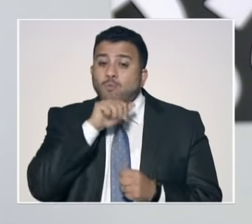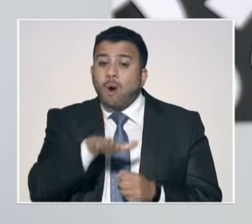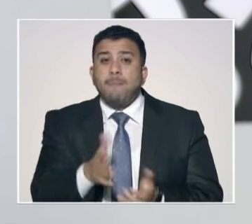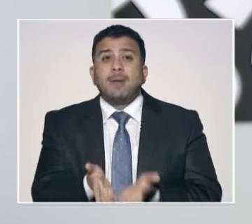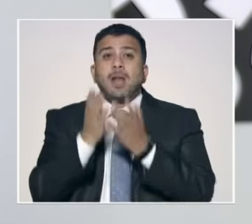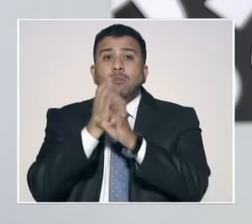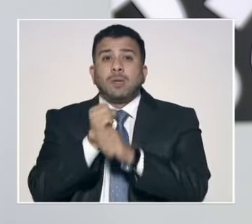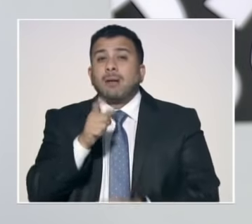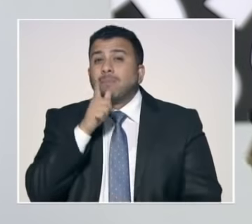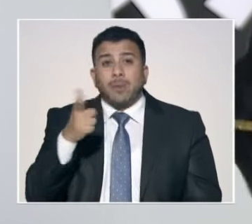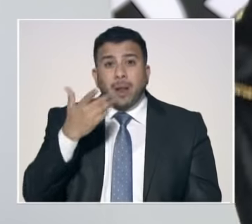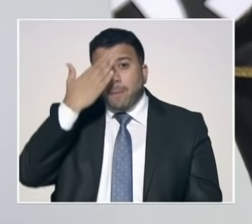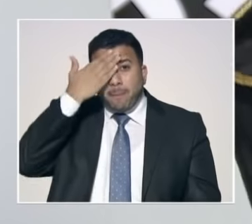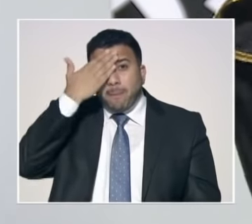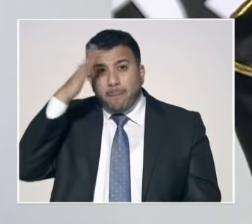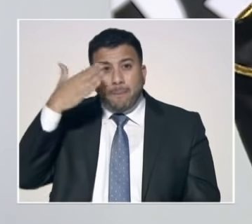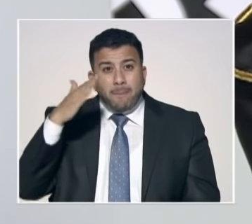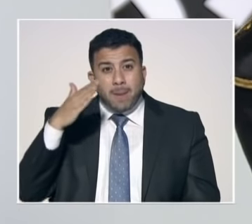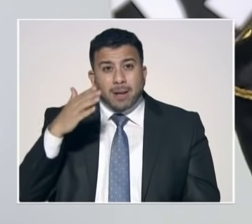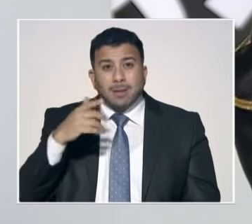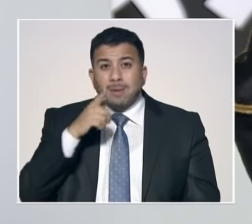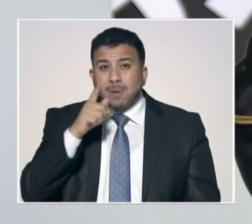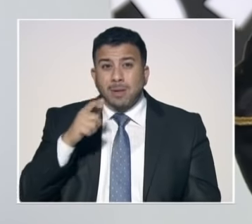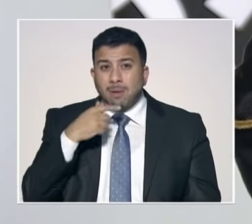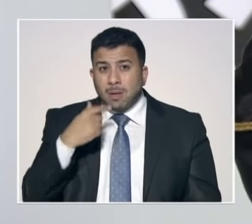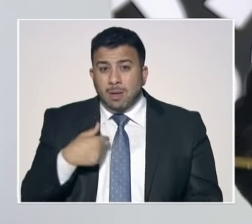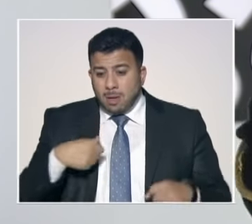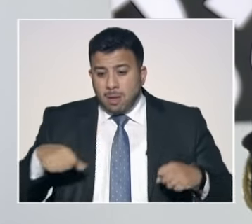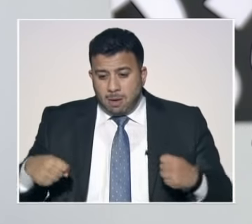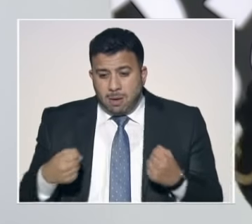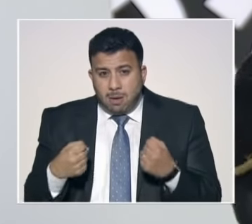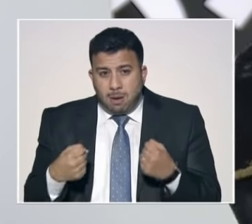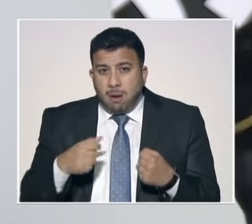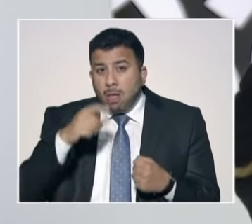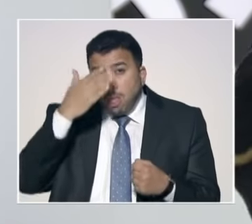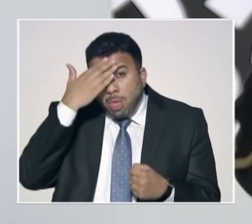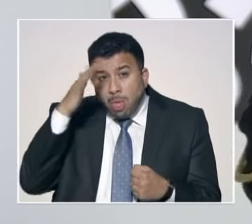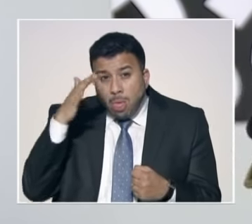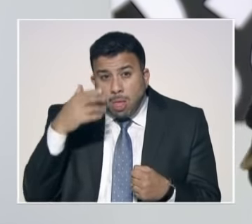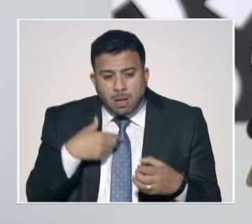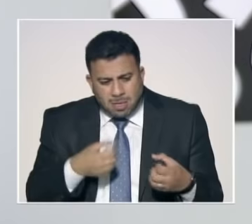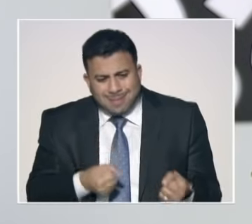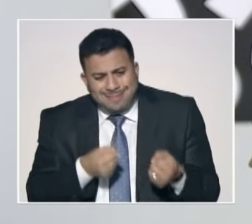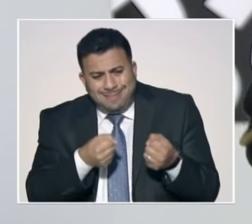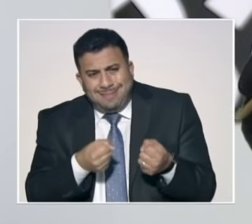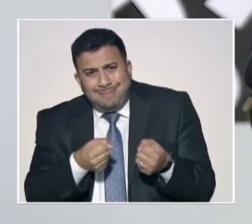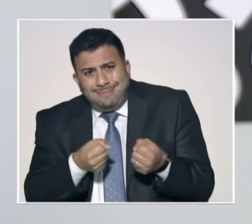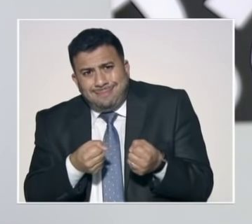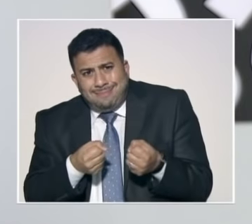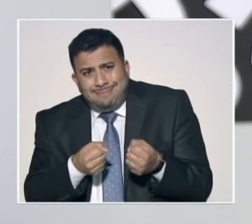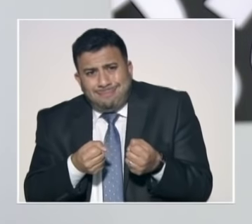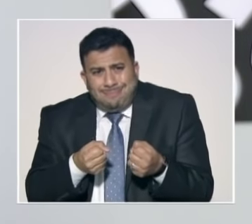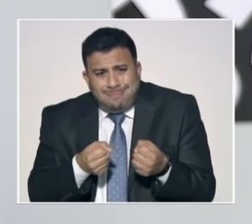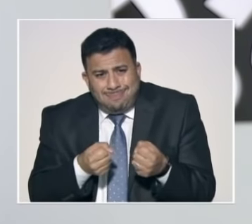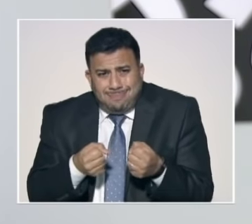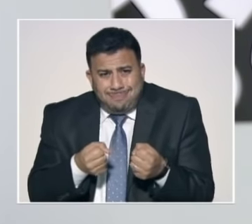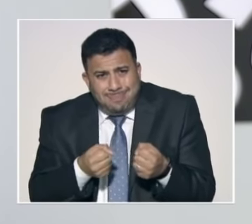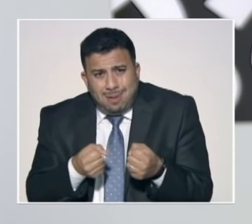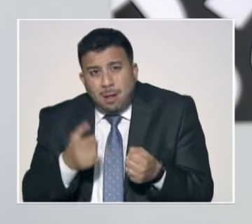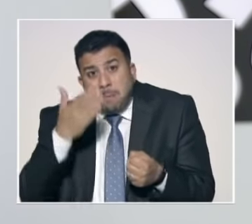منهم المريض يؤتى به فيهادى بين الرجلين، يعني يعاضدونه حتى يقف في